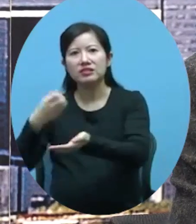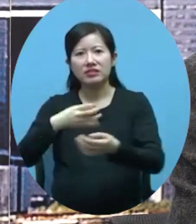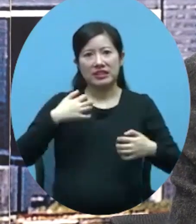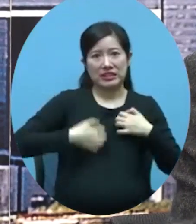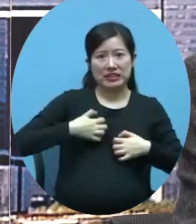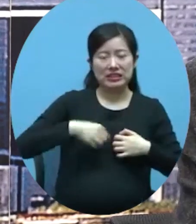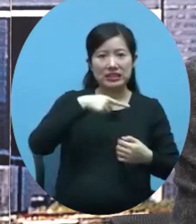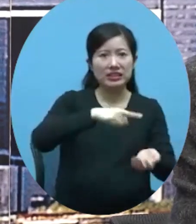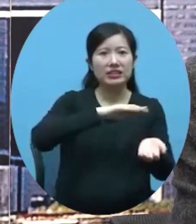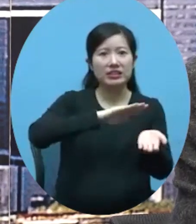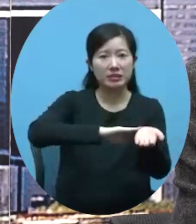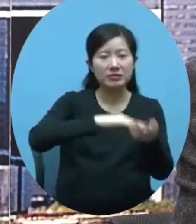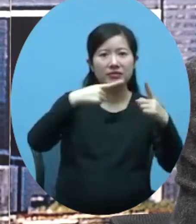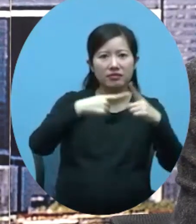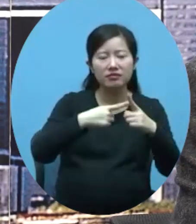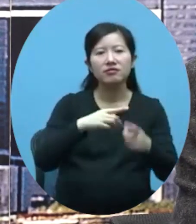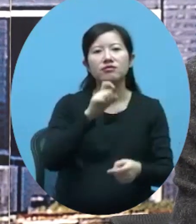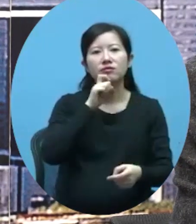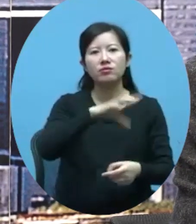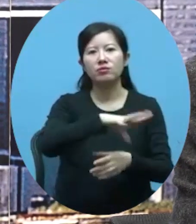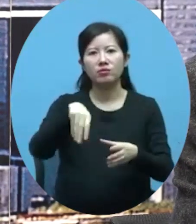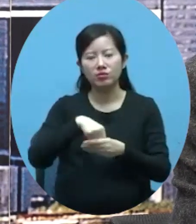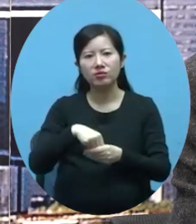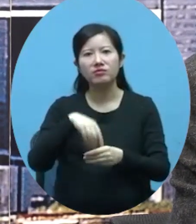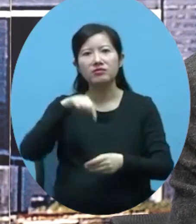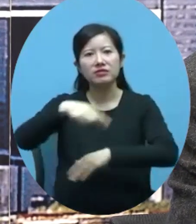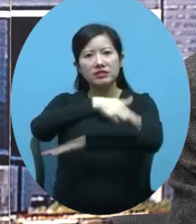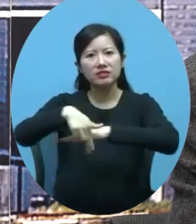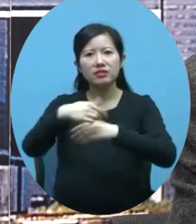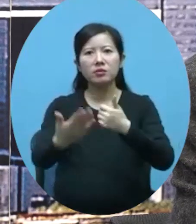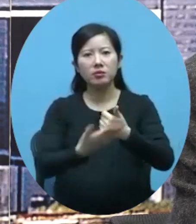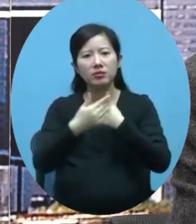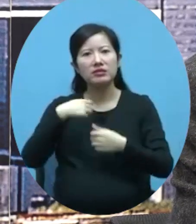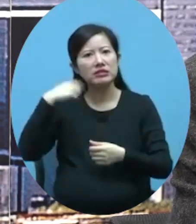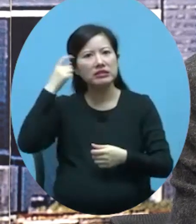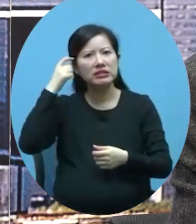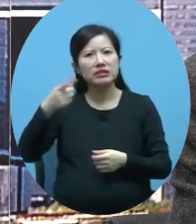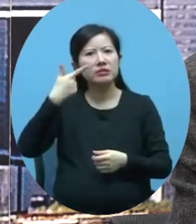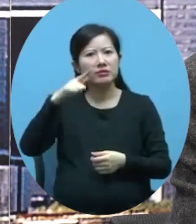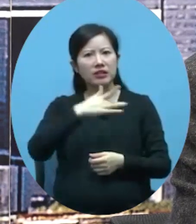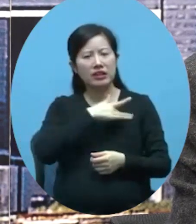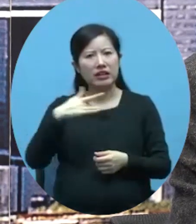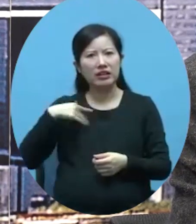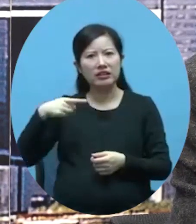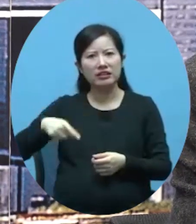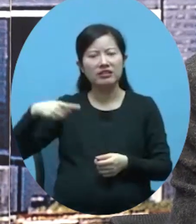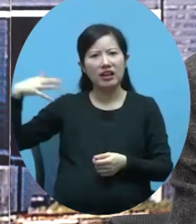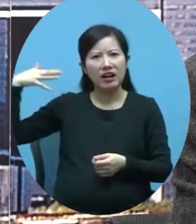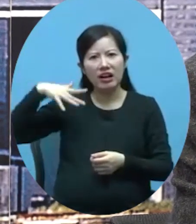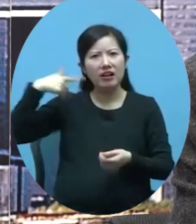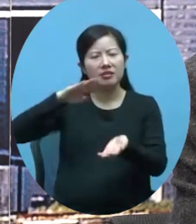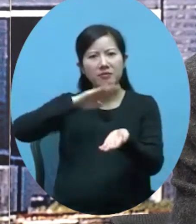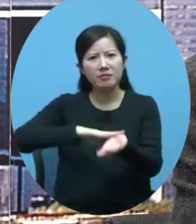我们相信这个措施是会比我们更加了解新型冠状病毒的流行病学的资料